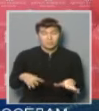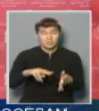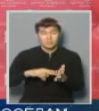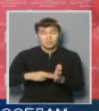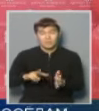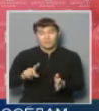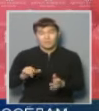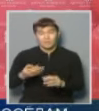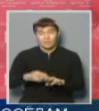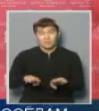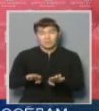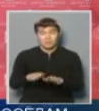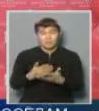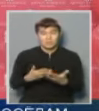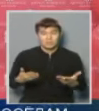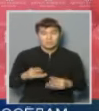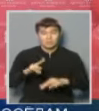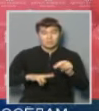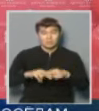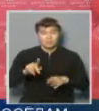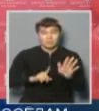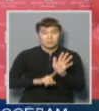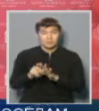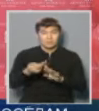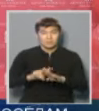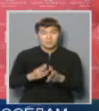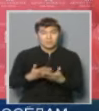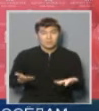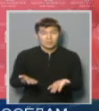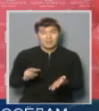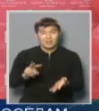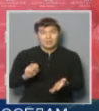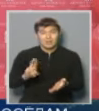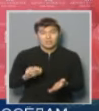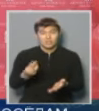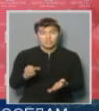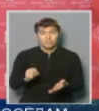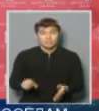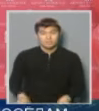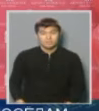Это Лафайет, а также на стадии строительства такие проекты, как Ланкашер